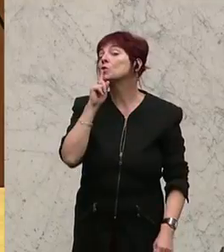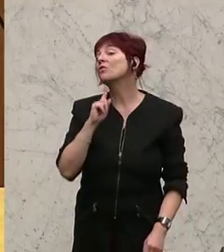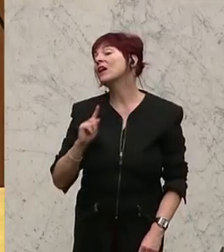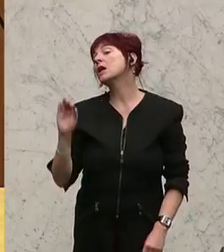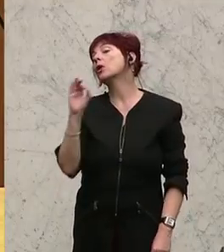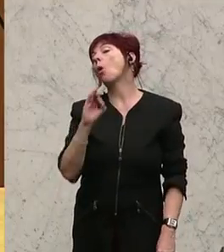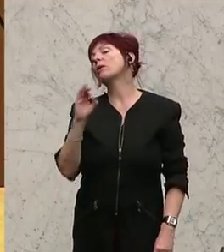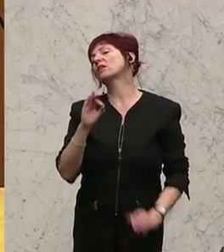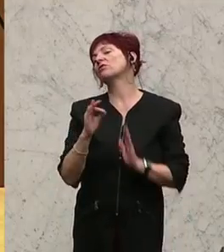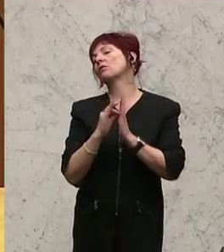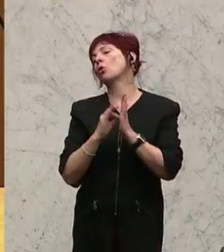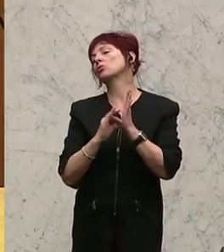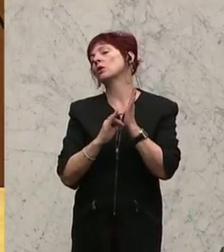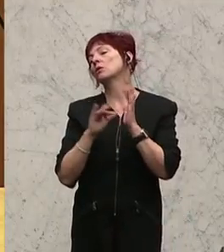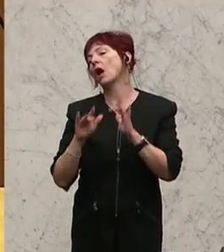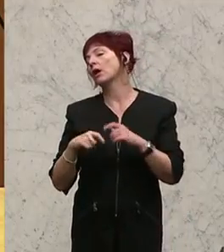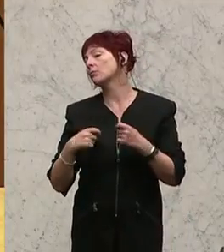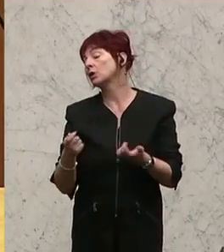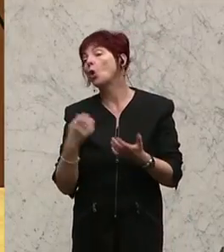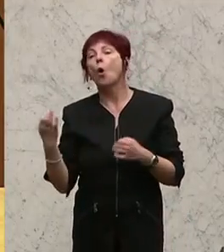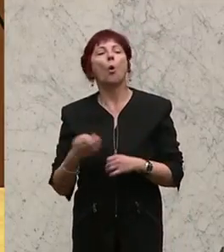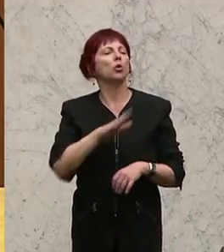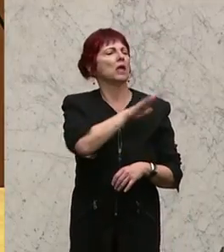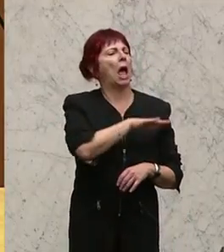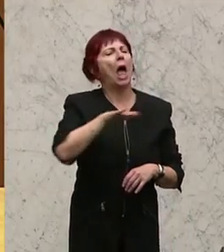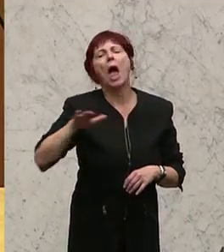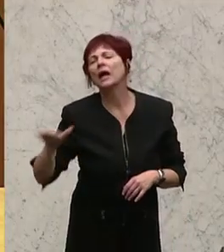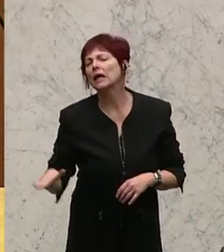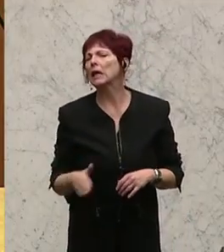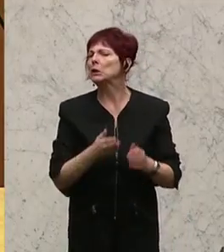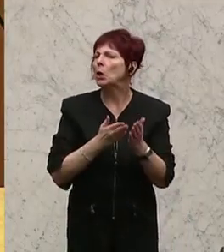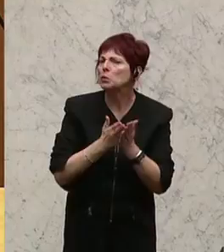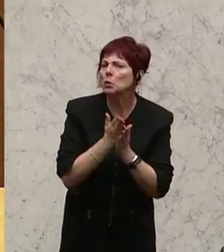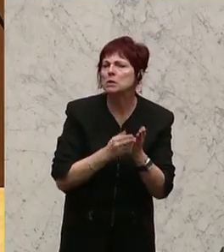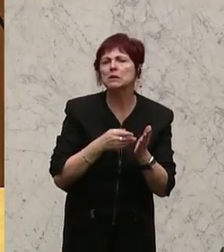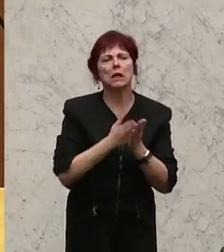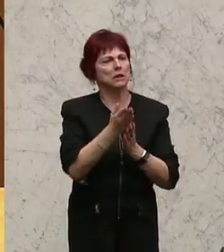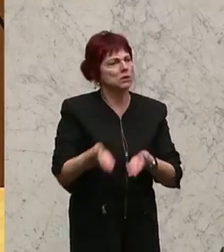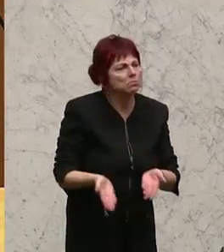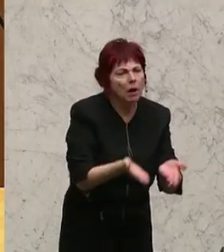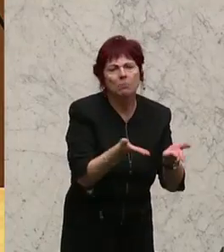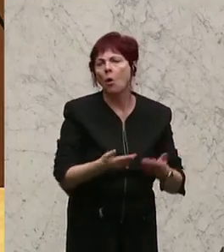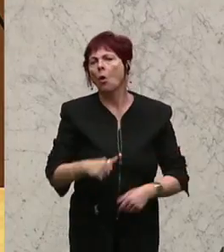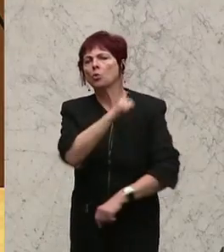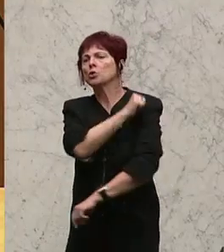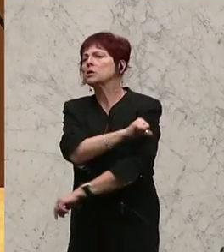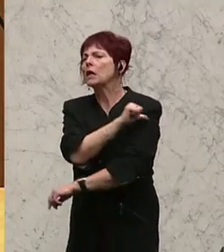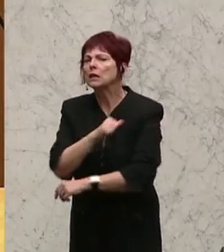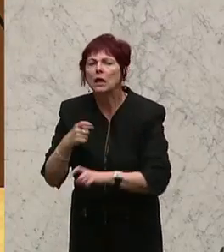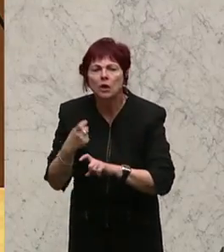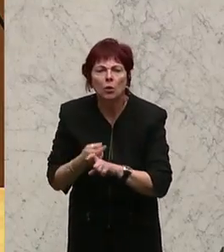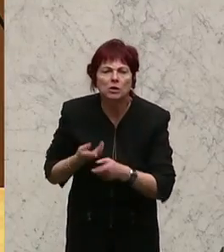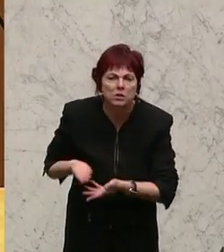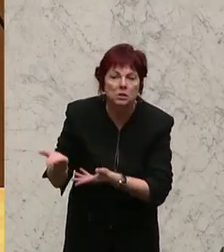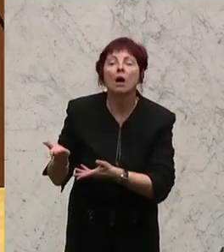hat, schickt man es auf einen Kinderlotsendienst, auf einen Sanitäterkurs und dann haben wir genug Objektivierungspunkte